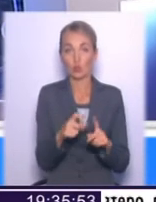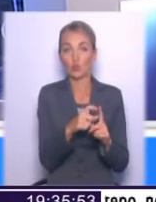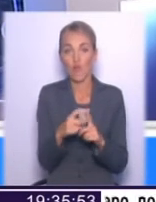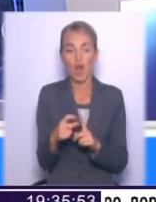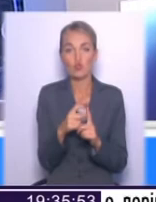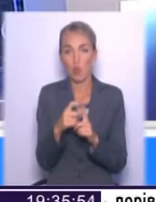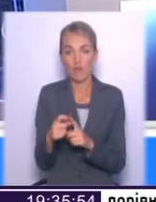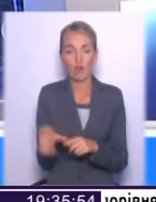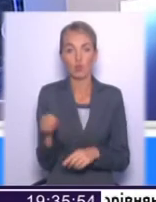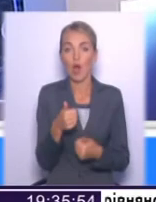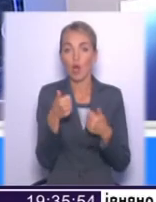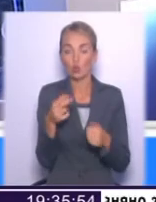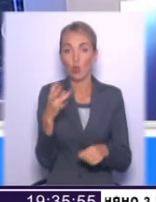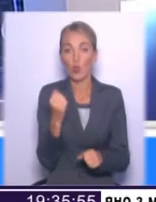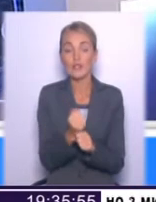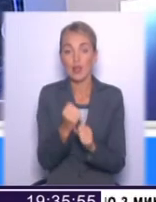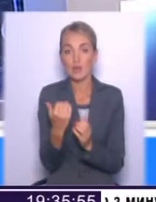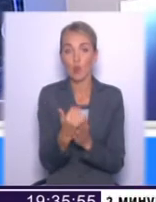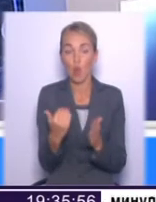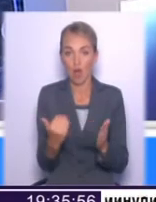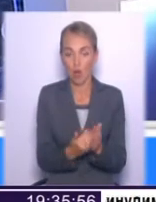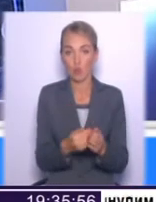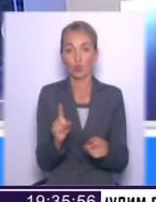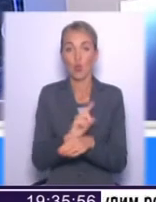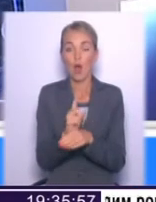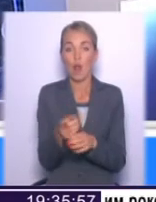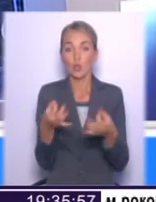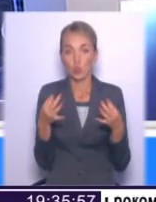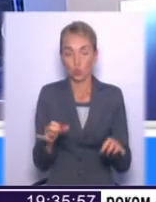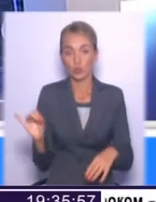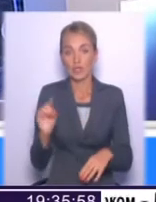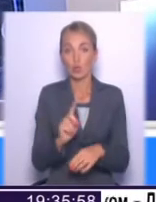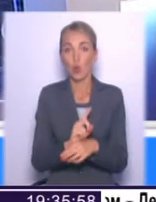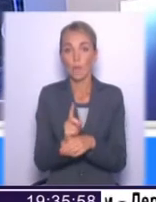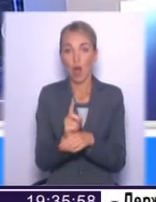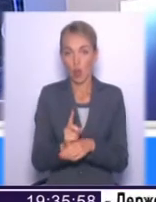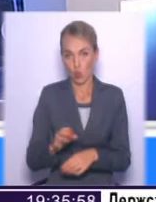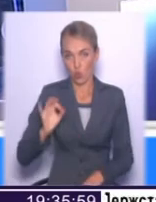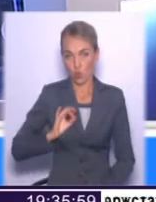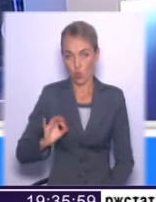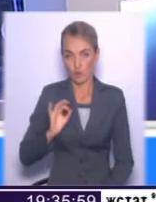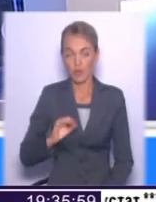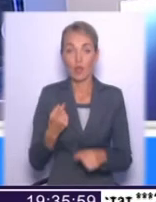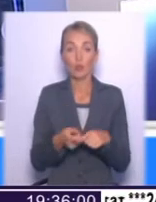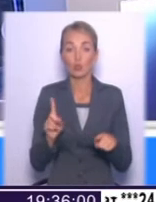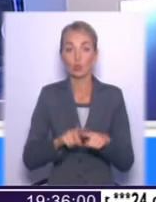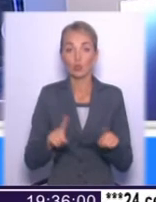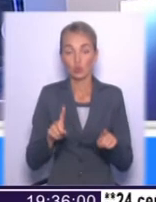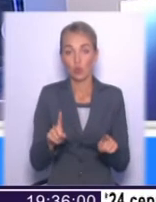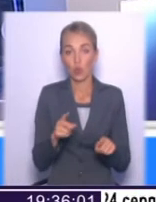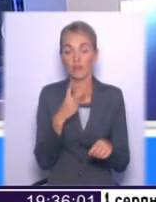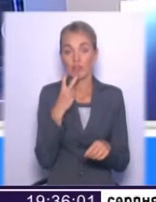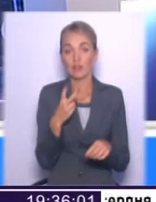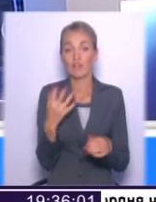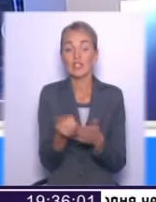все хорошо, но сделайте программу, нормальный доступ и нормальное пользование. Потому что выйдет так, как вышло